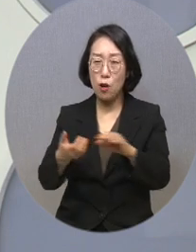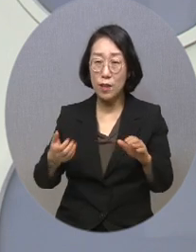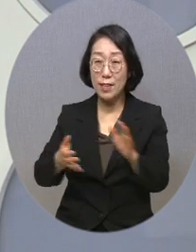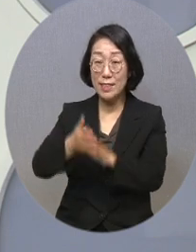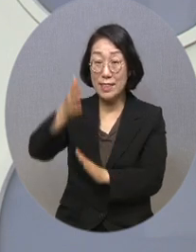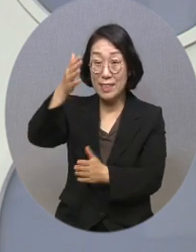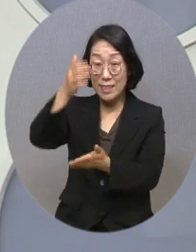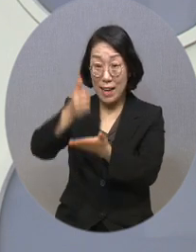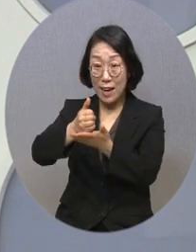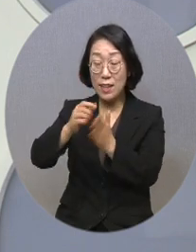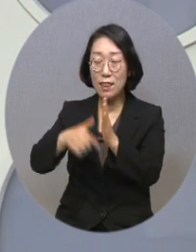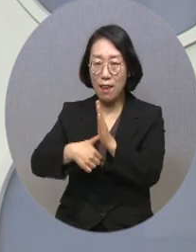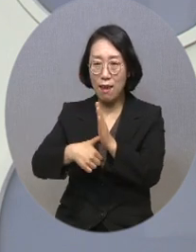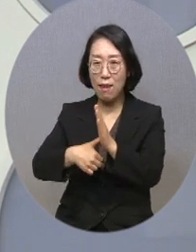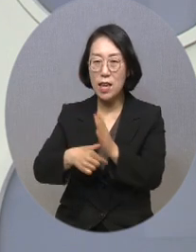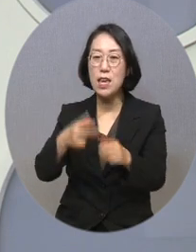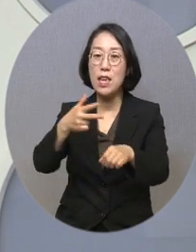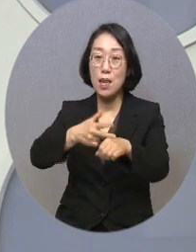했었고